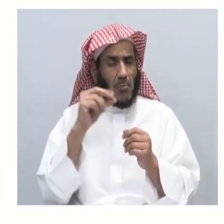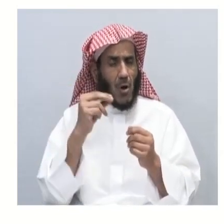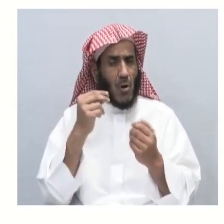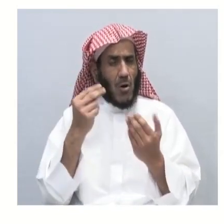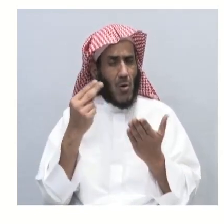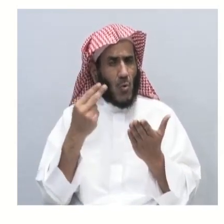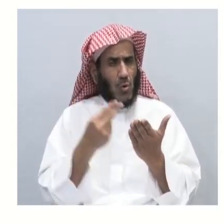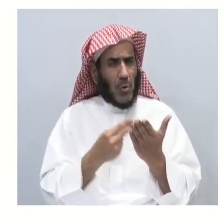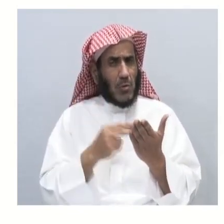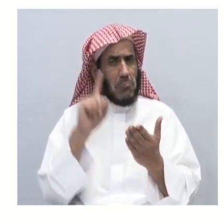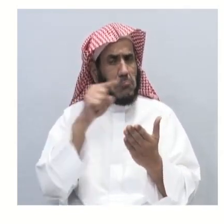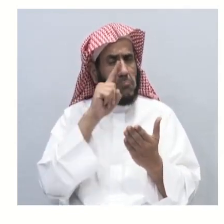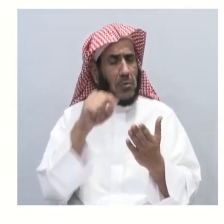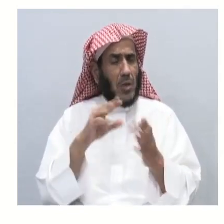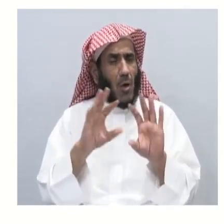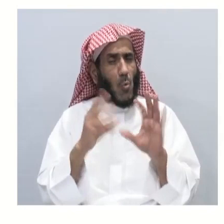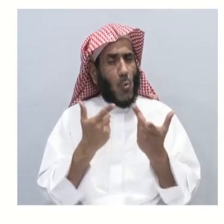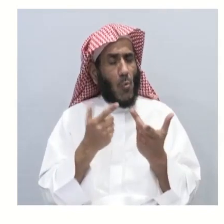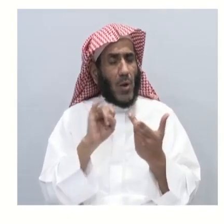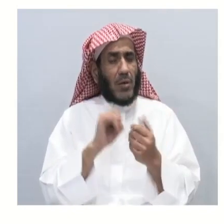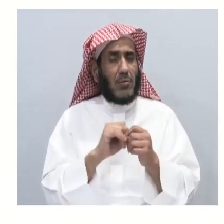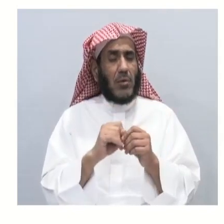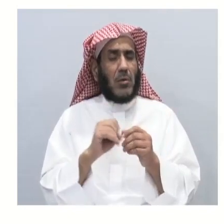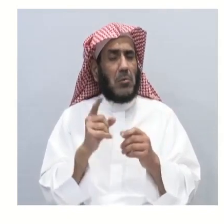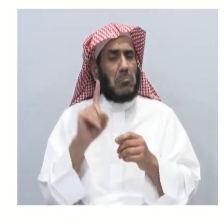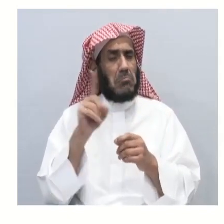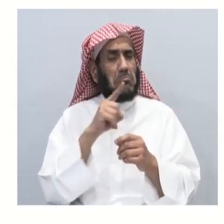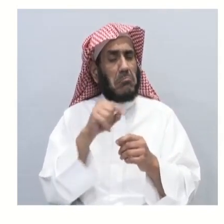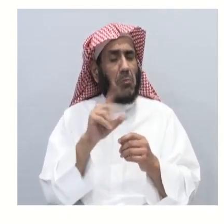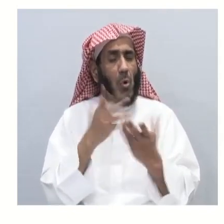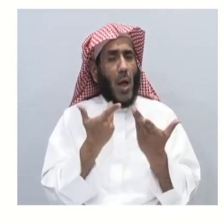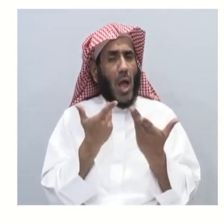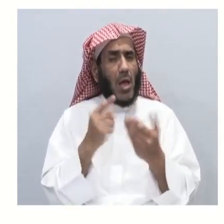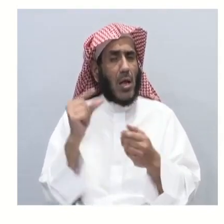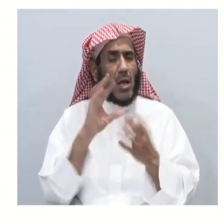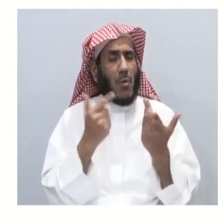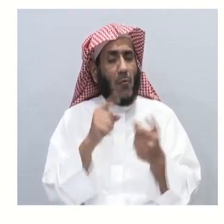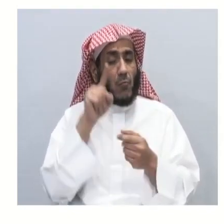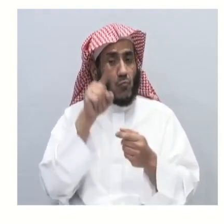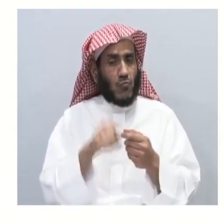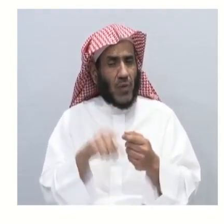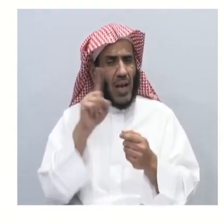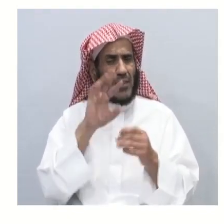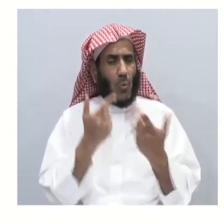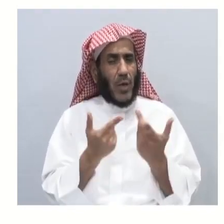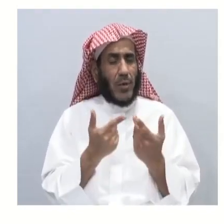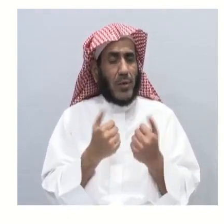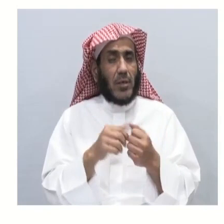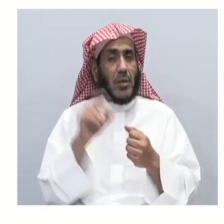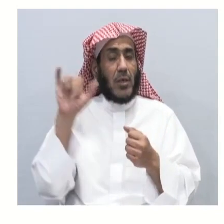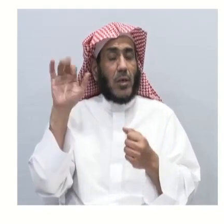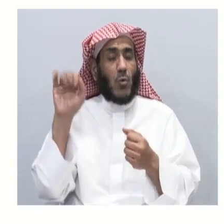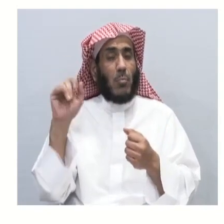بصورة خاطئة، إذن كتبت بشكل غير صحيح. ما هي هذه الكلمة؟ نلاحظ،